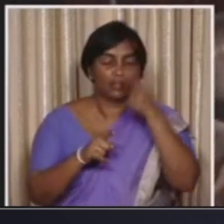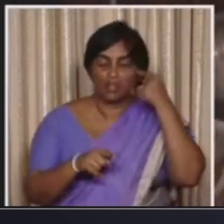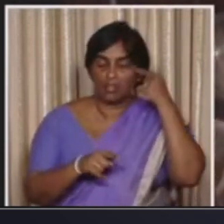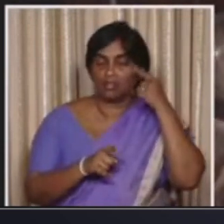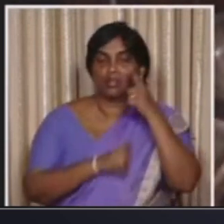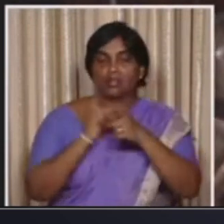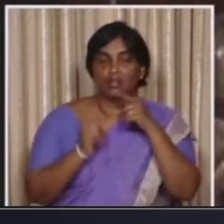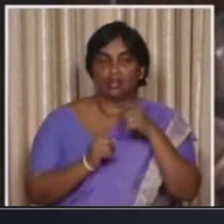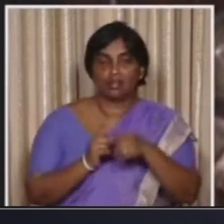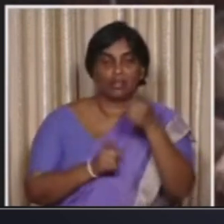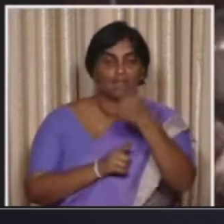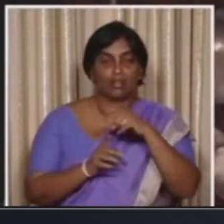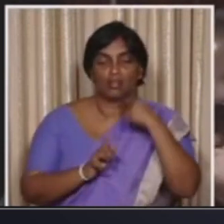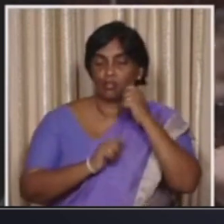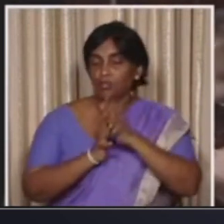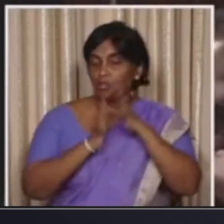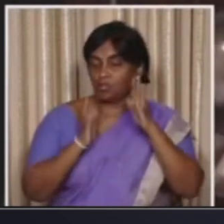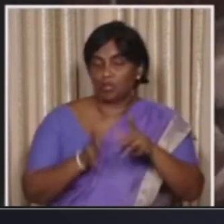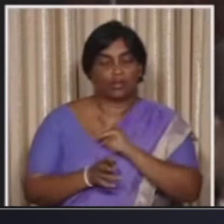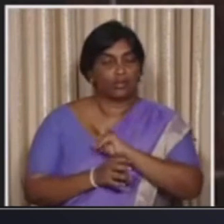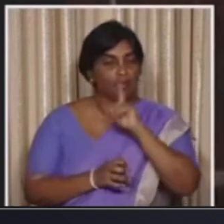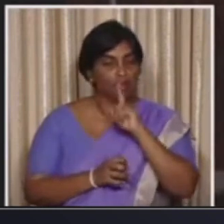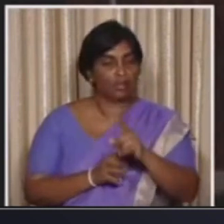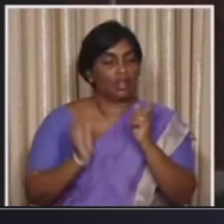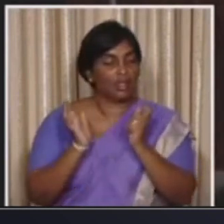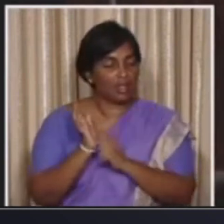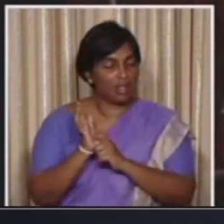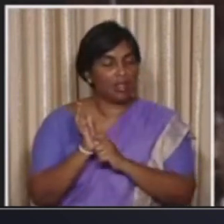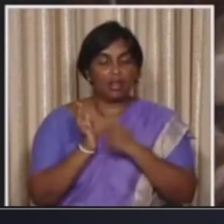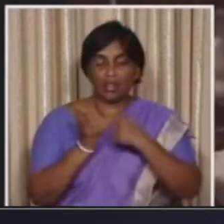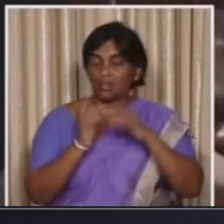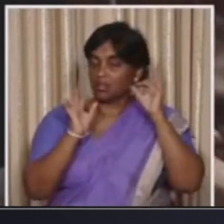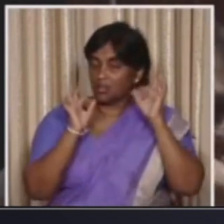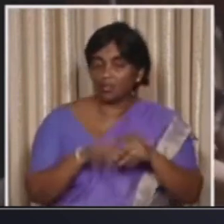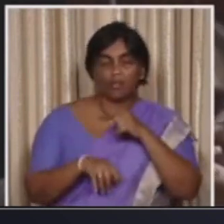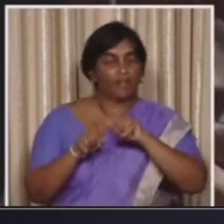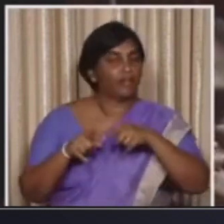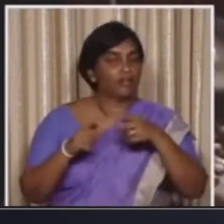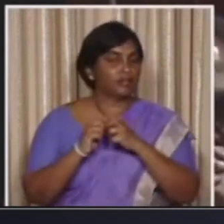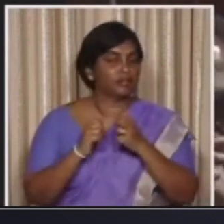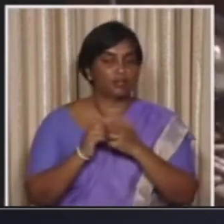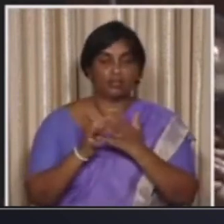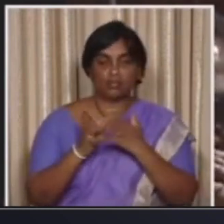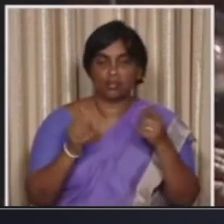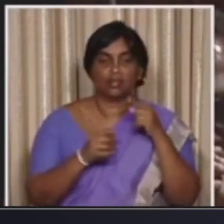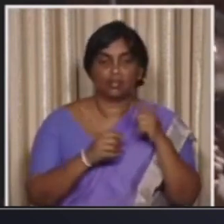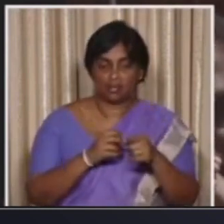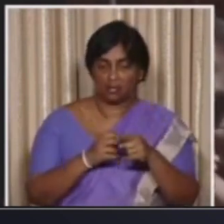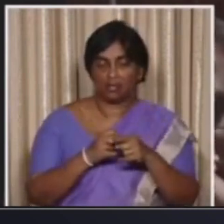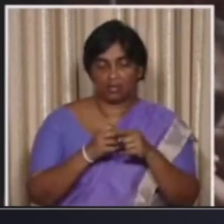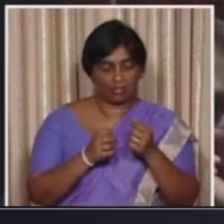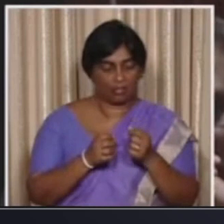කරන්නේ මඩ සුවහසක් ජනයාට අපි කියනවා ණය ඇර මේ ආණ්ඩුවට කිසිදු විසඳුමක් ඇත්තේ නැහැ ඒ නිසා